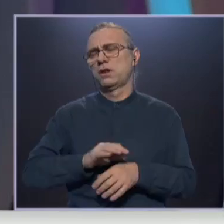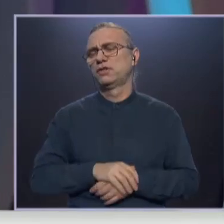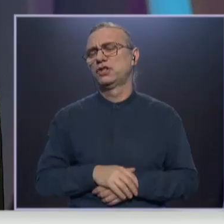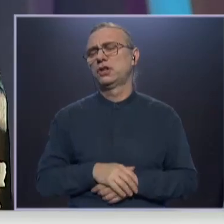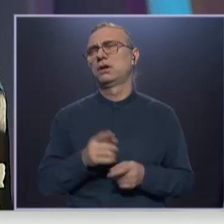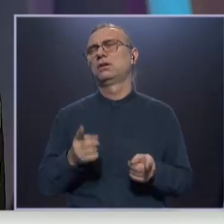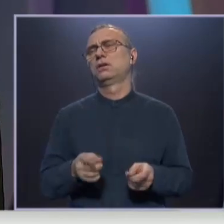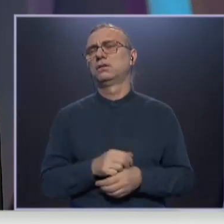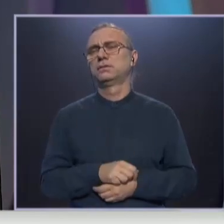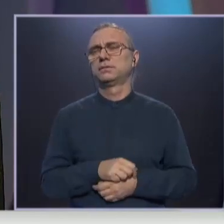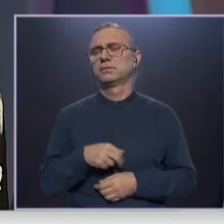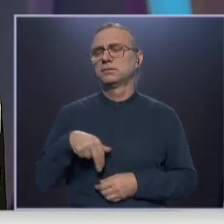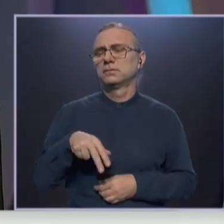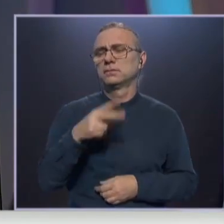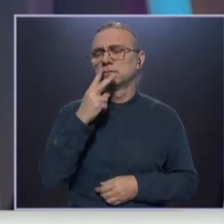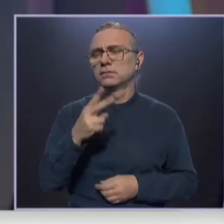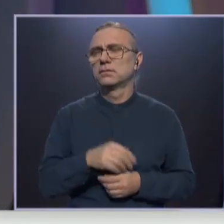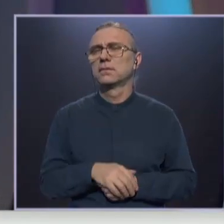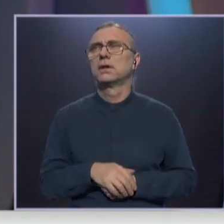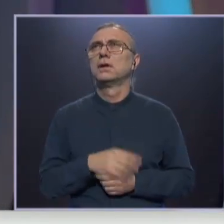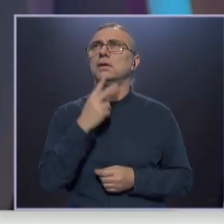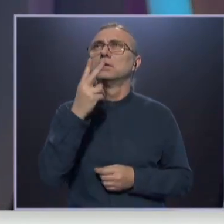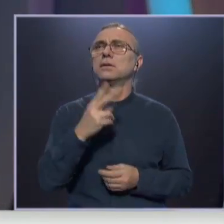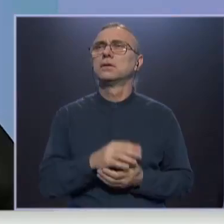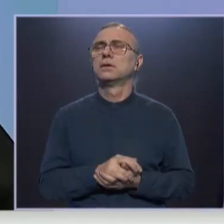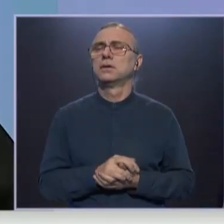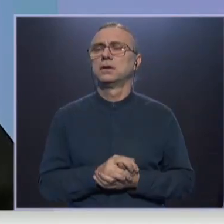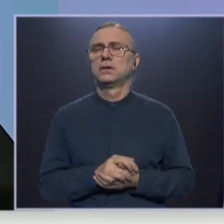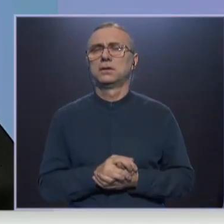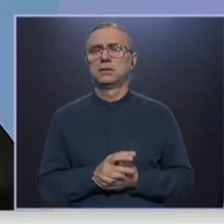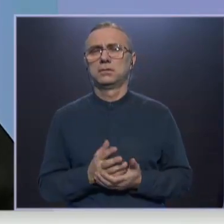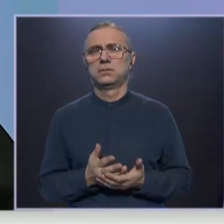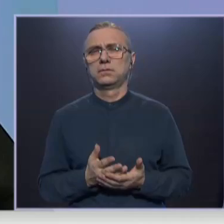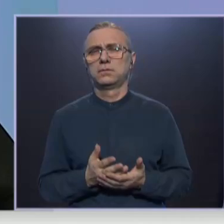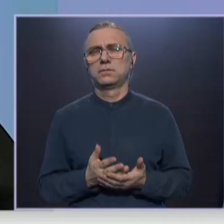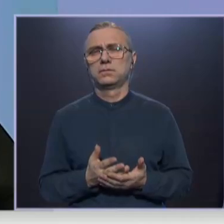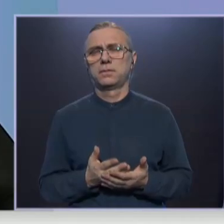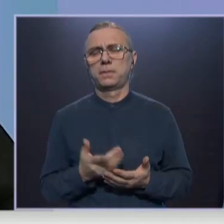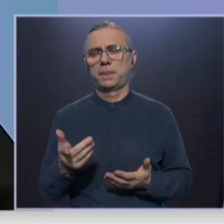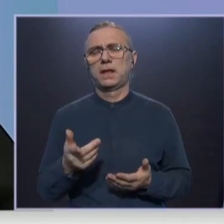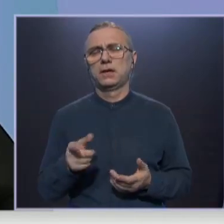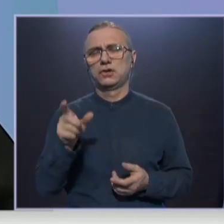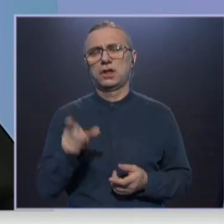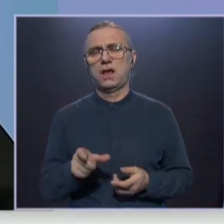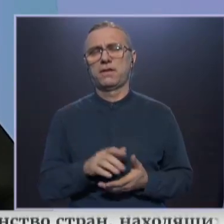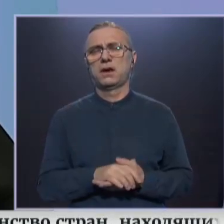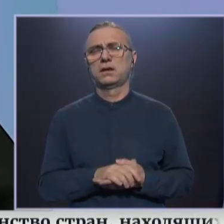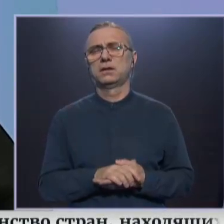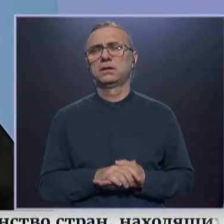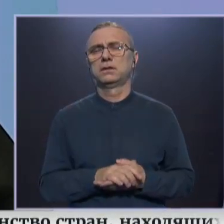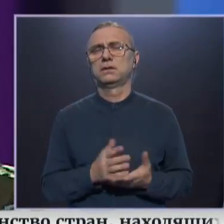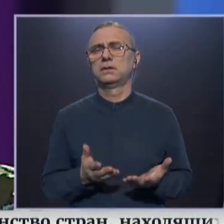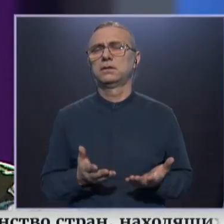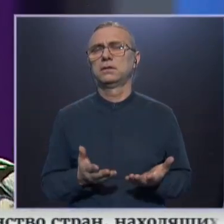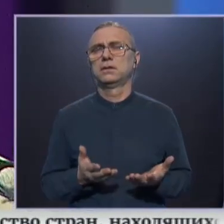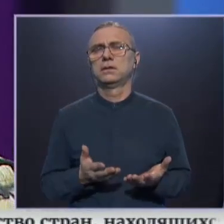уйдем. Смотрю, надпись на двери, 80-го года рождения. То есть человек вот в раковом состоянии доходит до этого, и